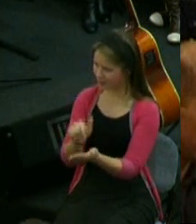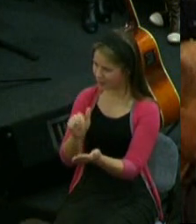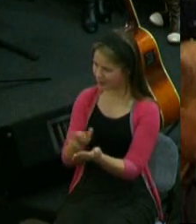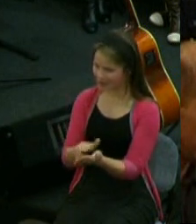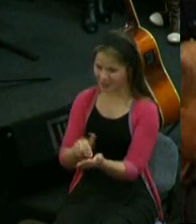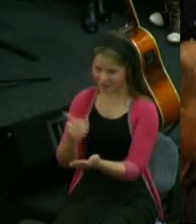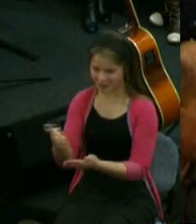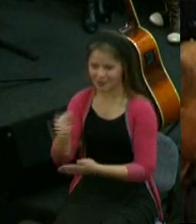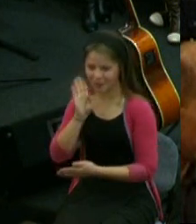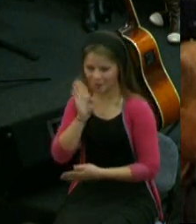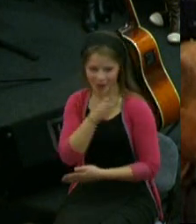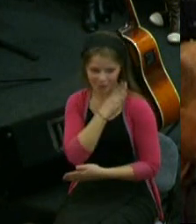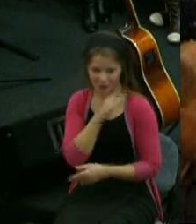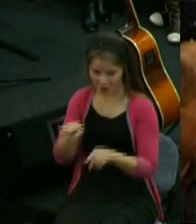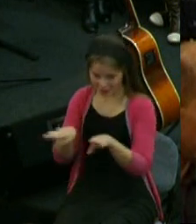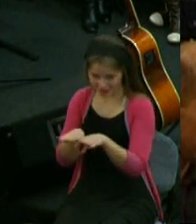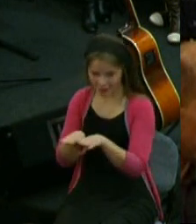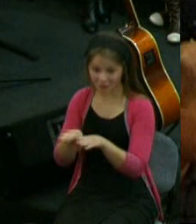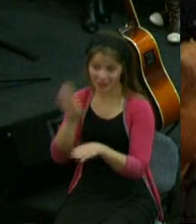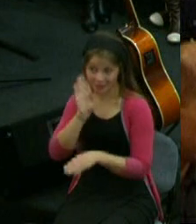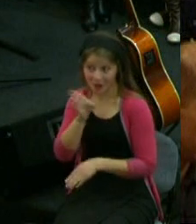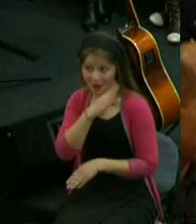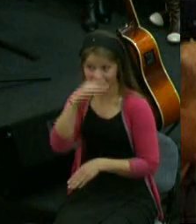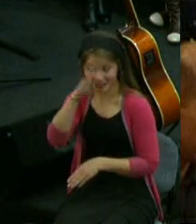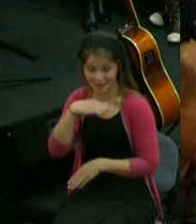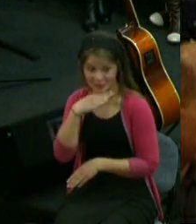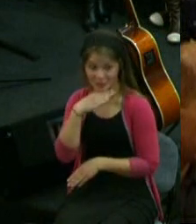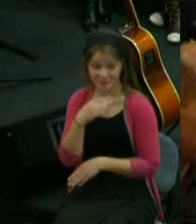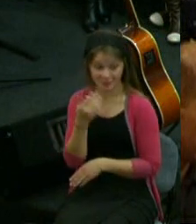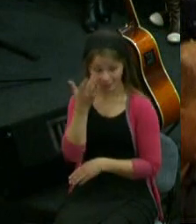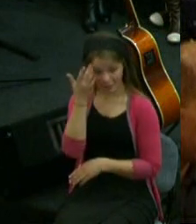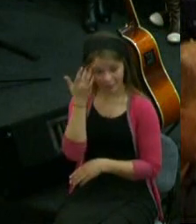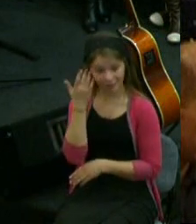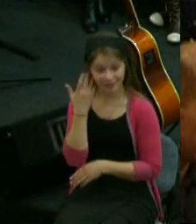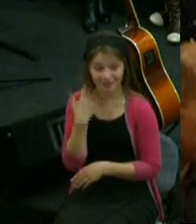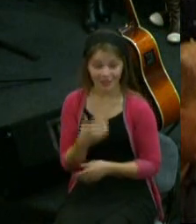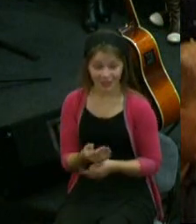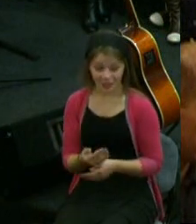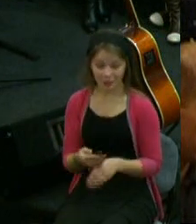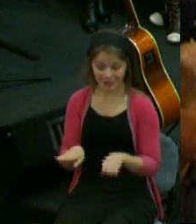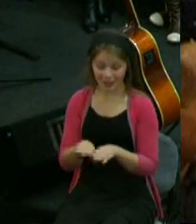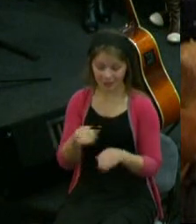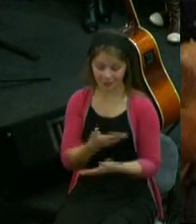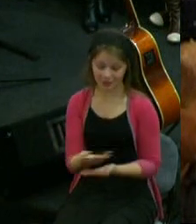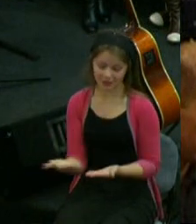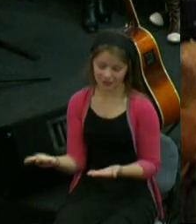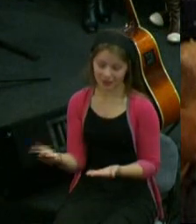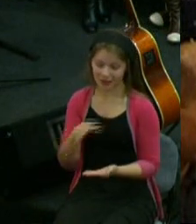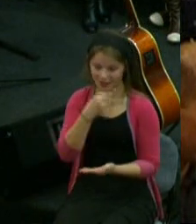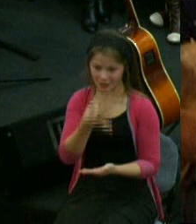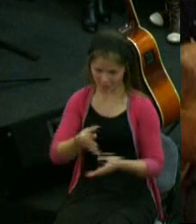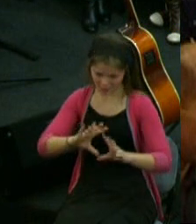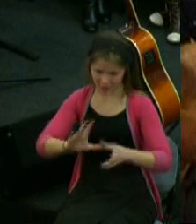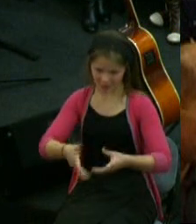це копія, це ти сильно похожий на свого тата, на свою маму. Так ми кажемо в земному житті, брати і